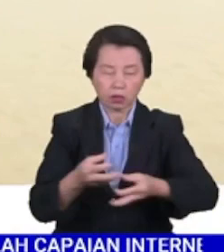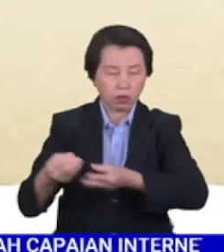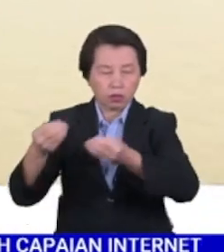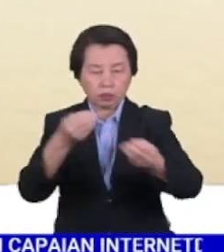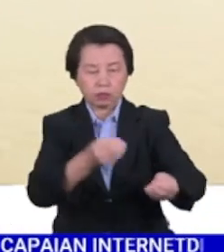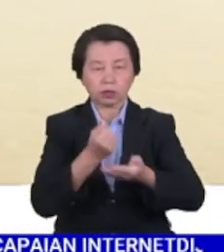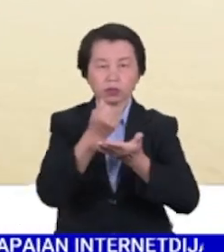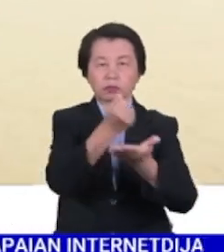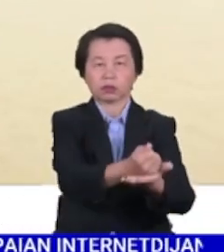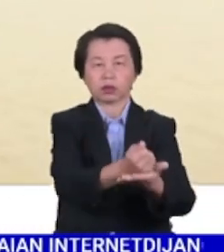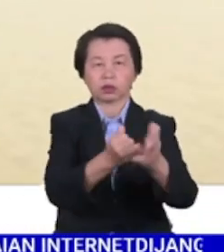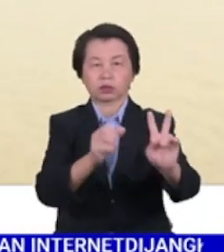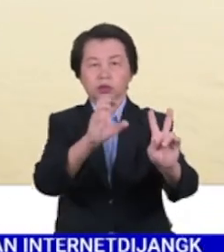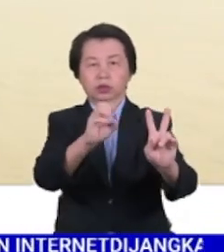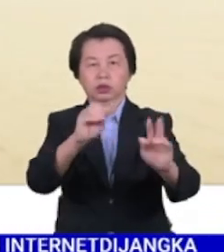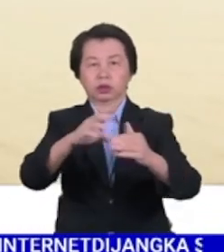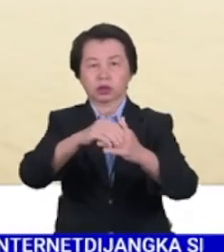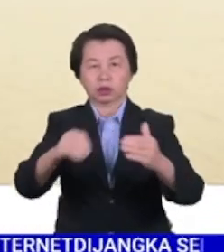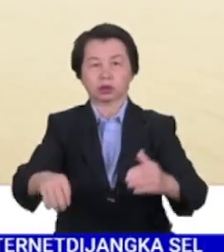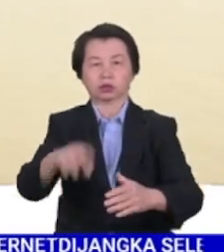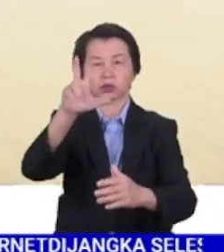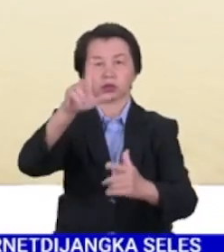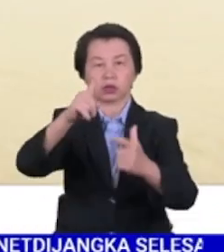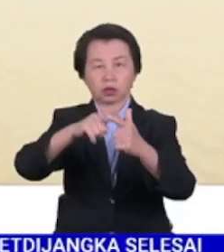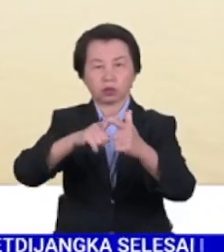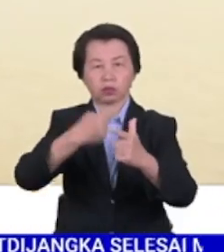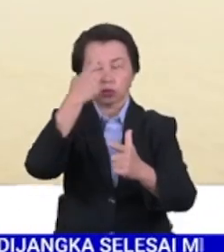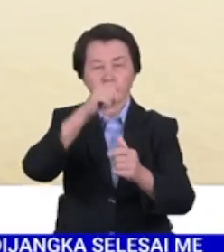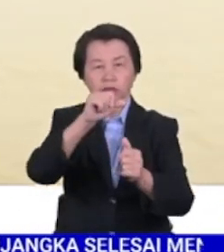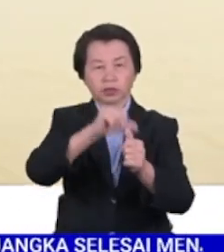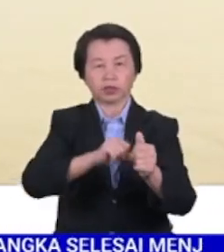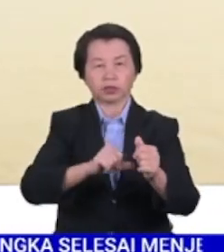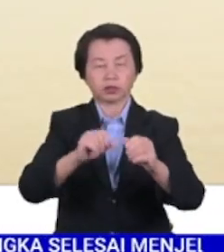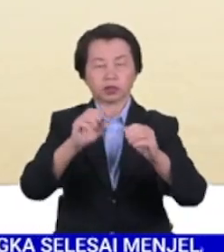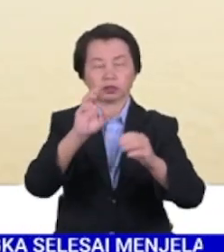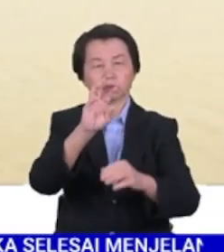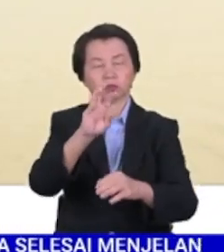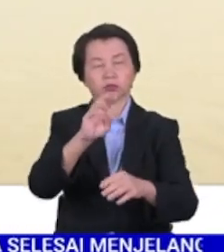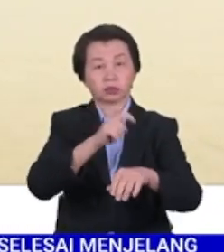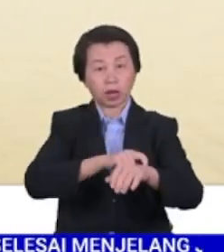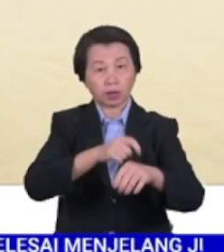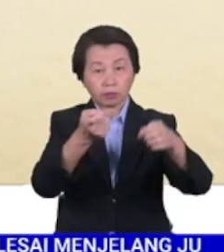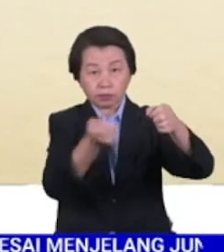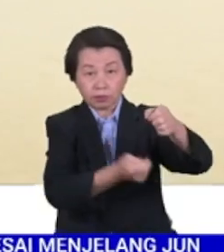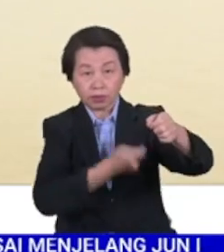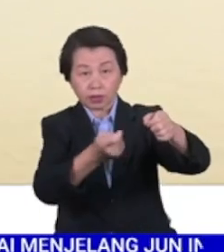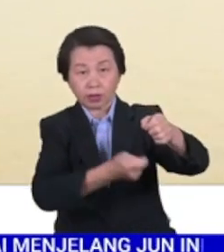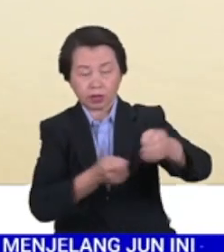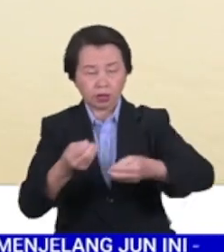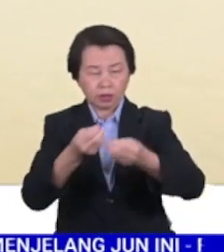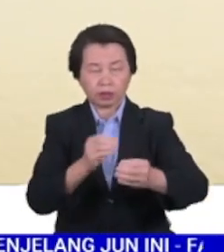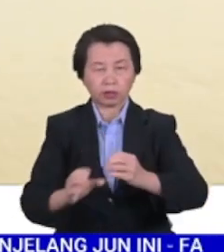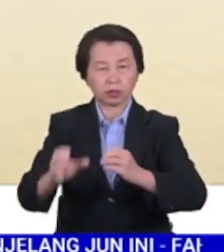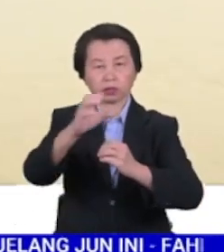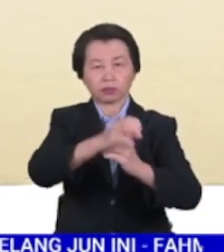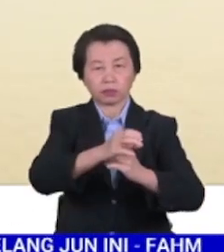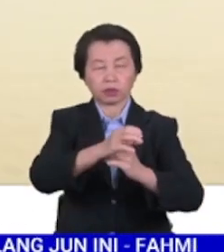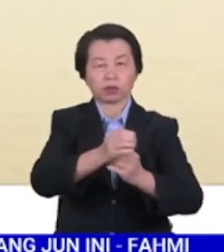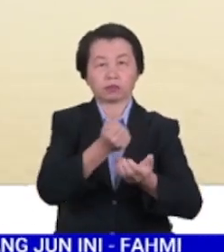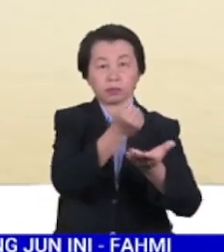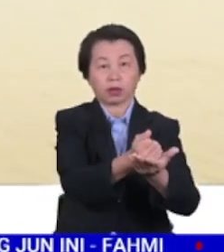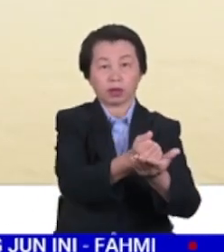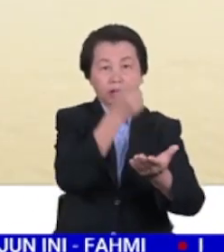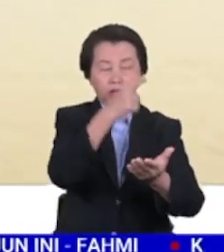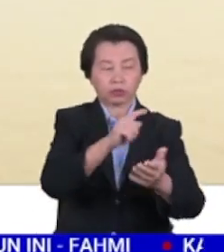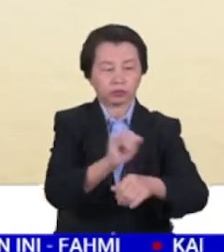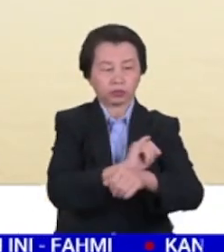pemberian bantuan RM200 selama 3 bulan bagi setiap musim menuai serta pemberian subsidi serta insentif